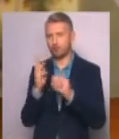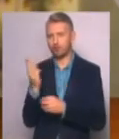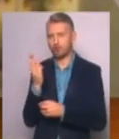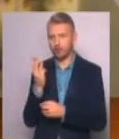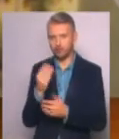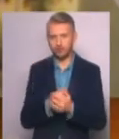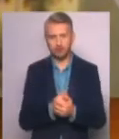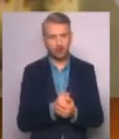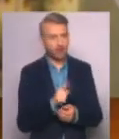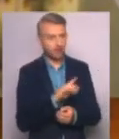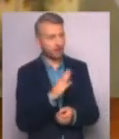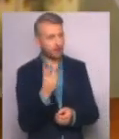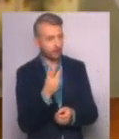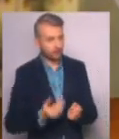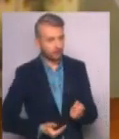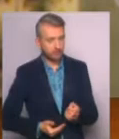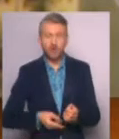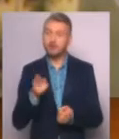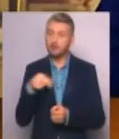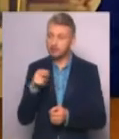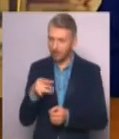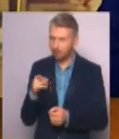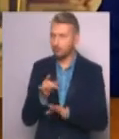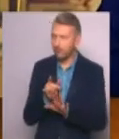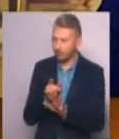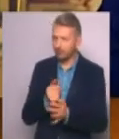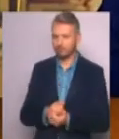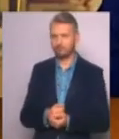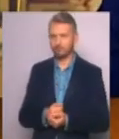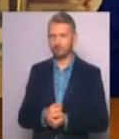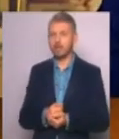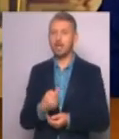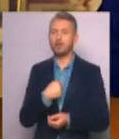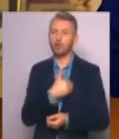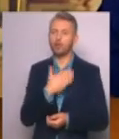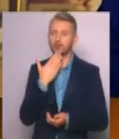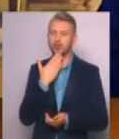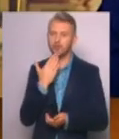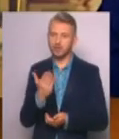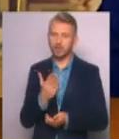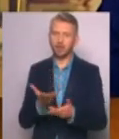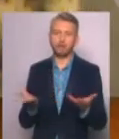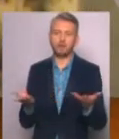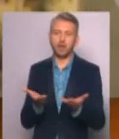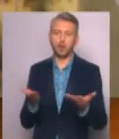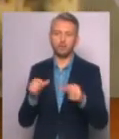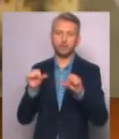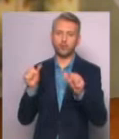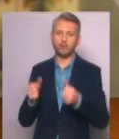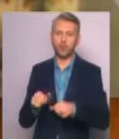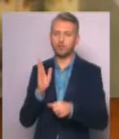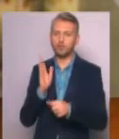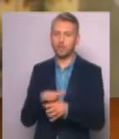не на Троєщині проживаєте? На Удеснянському районі. Я хочу запитати, в якому форматі